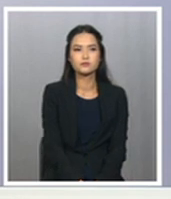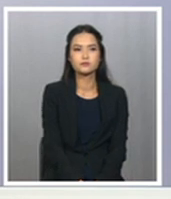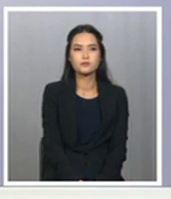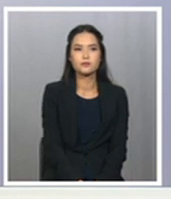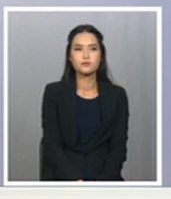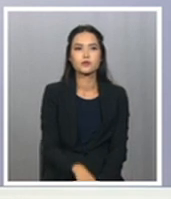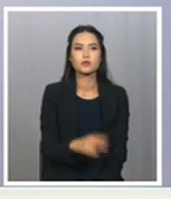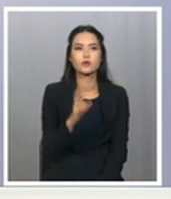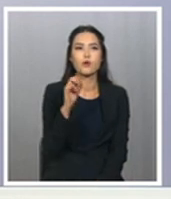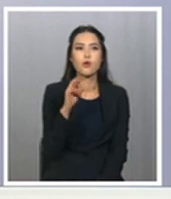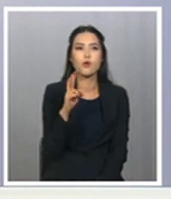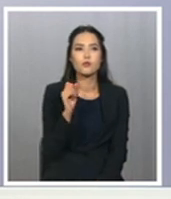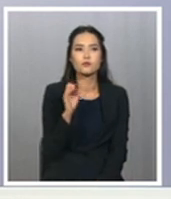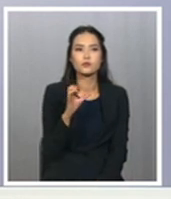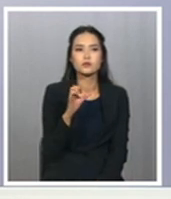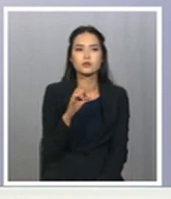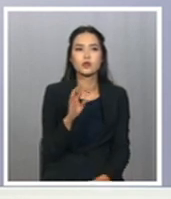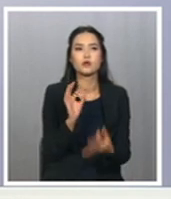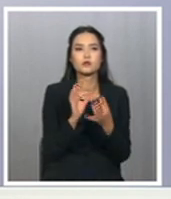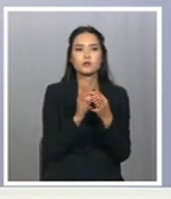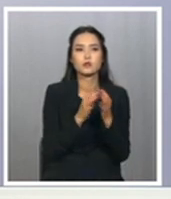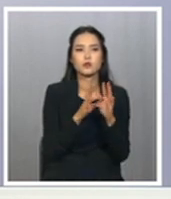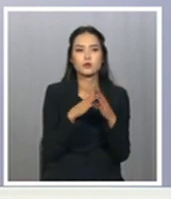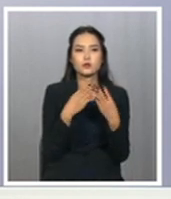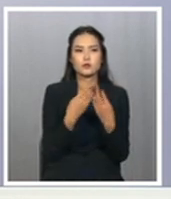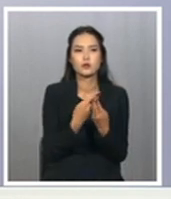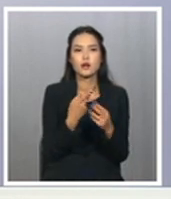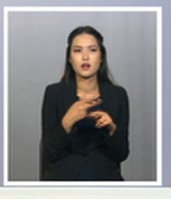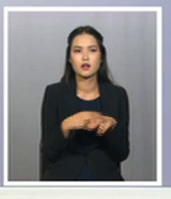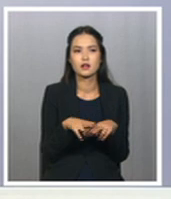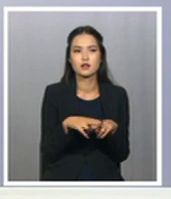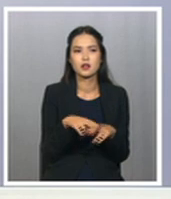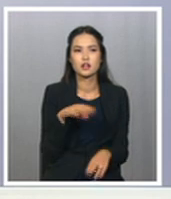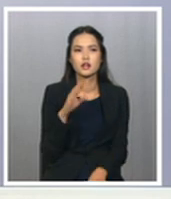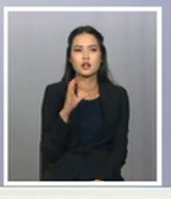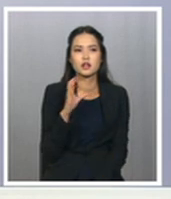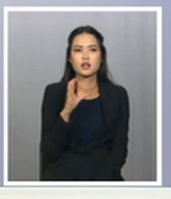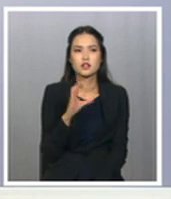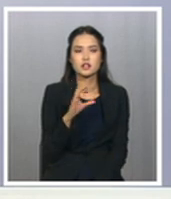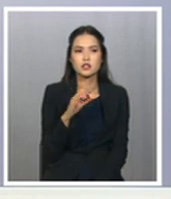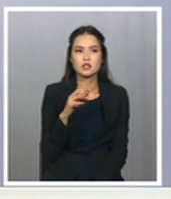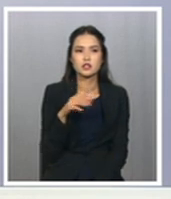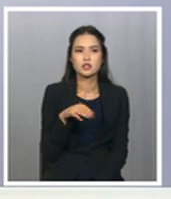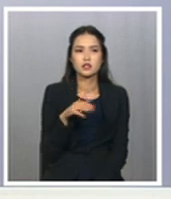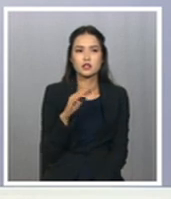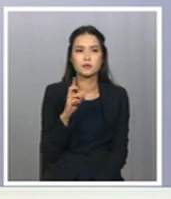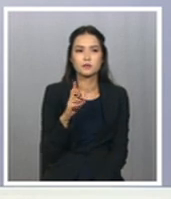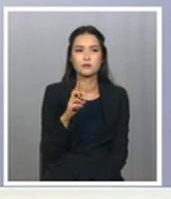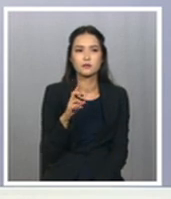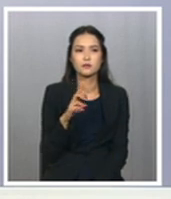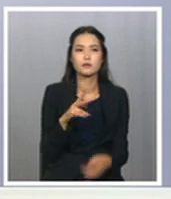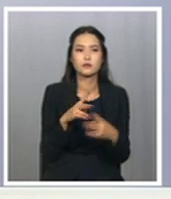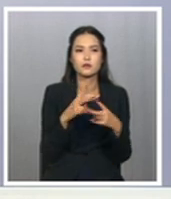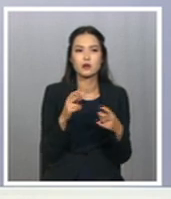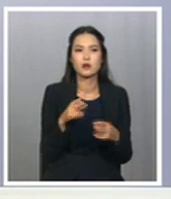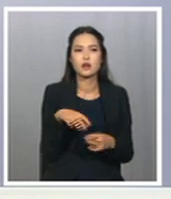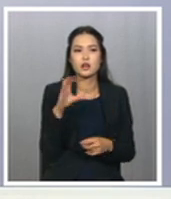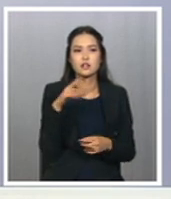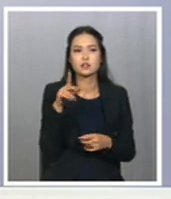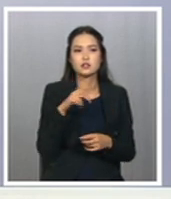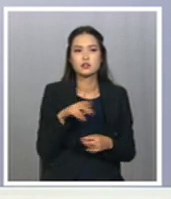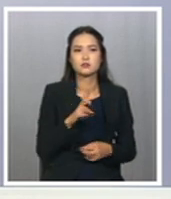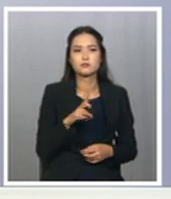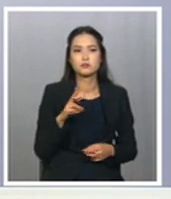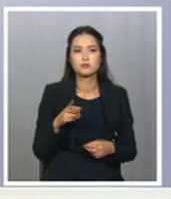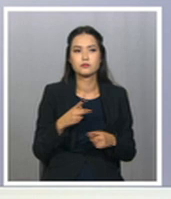Ал конустың толық бетінің ауданы, ол бүйір беті мен табан ауданының қосынысына тең.